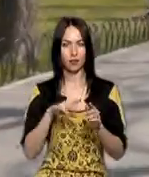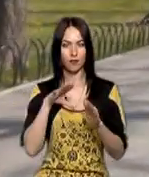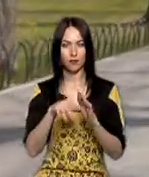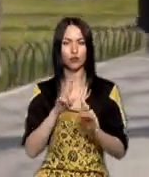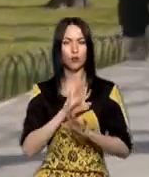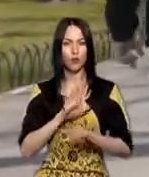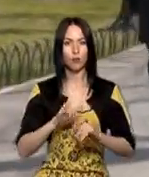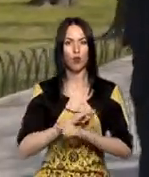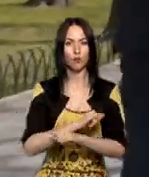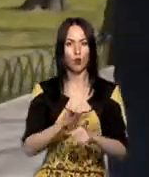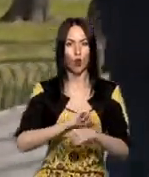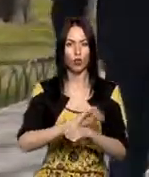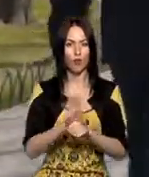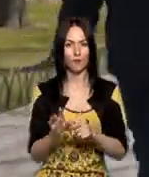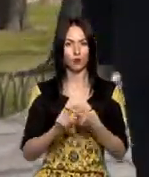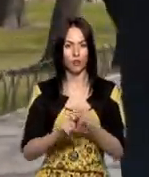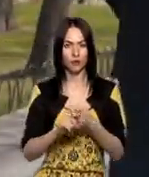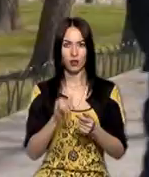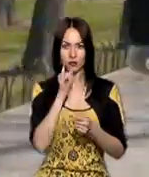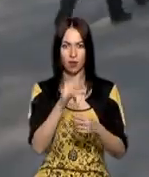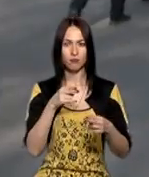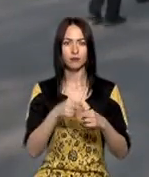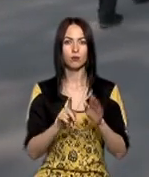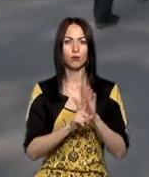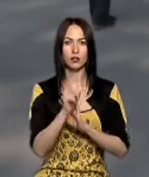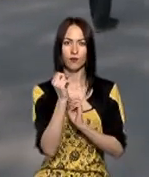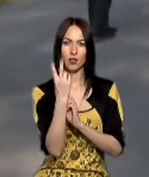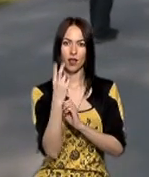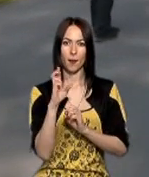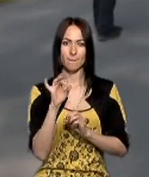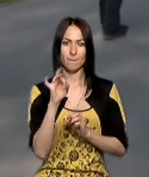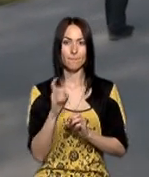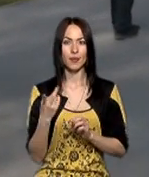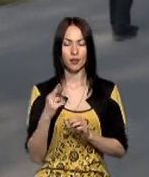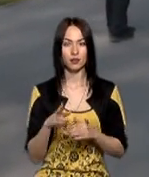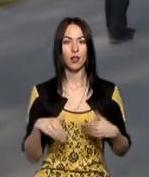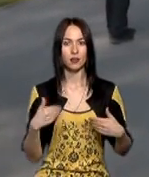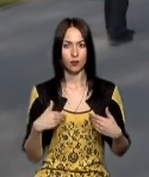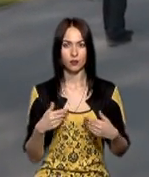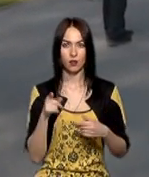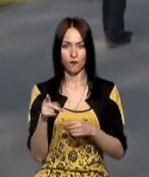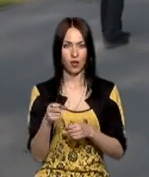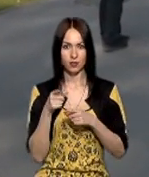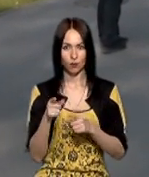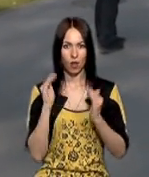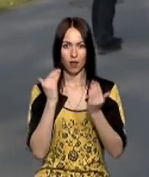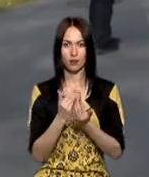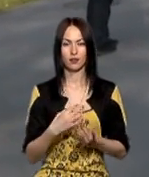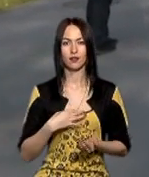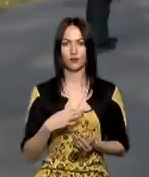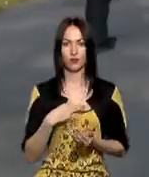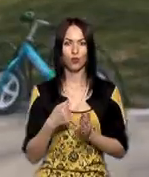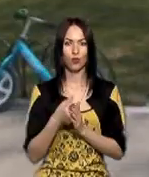коронавірусна інфекція. Обмеження діють з 12 березня. Здравствуйте. Доброго дня. Карантин не лякає? До лампочки.